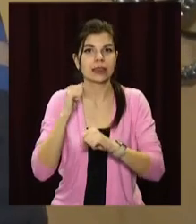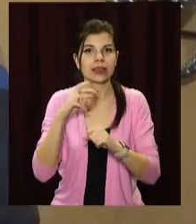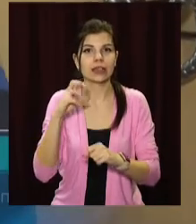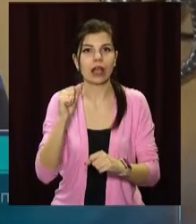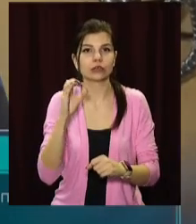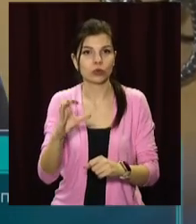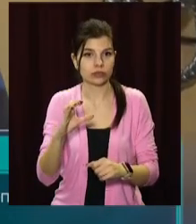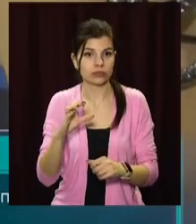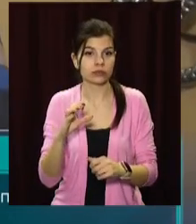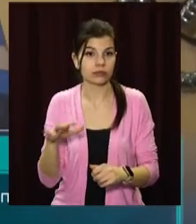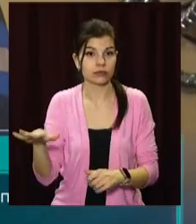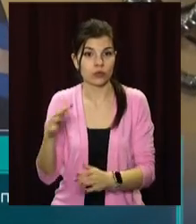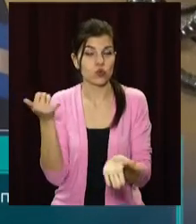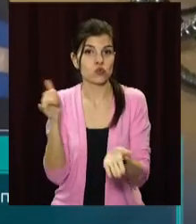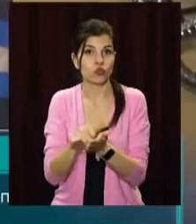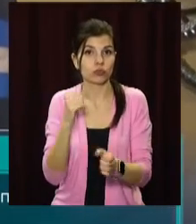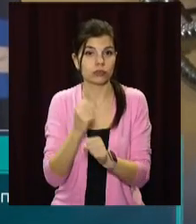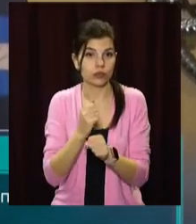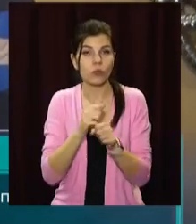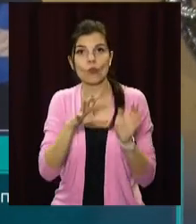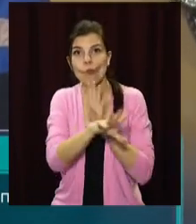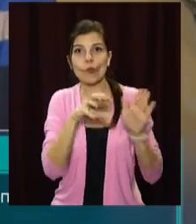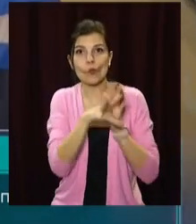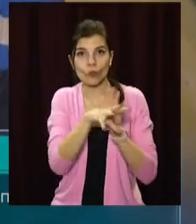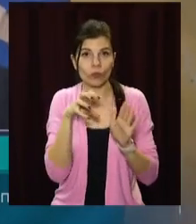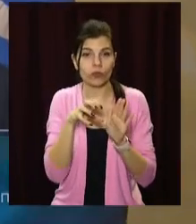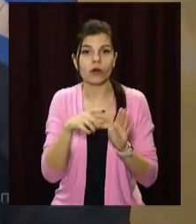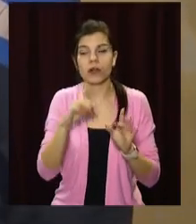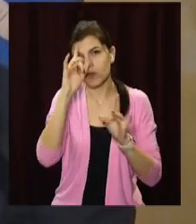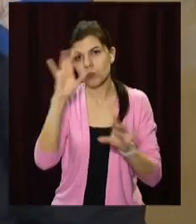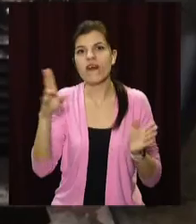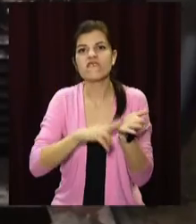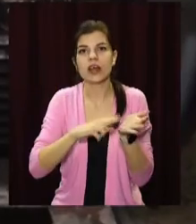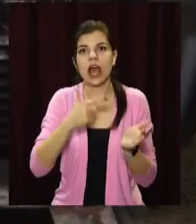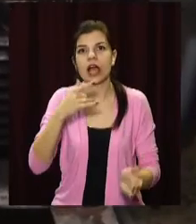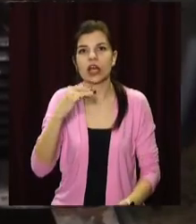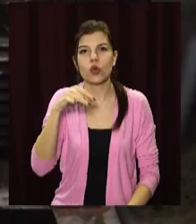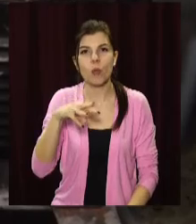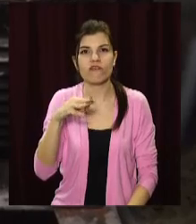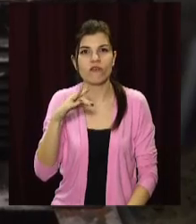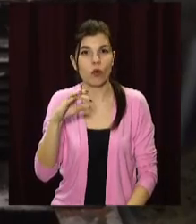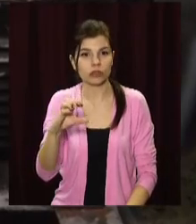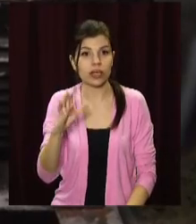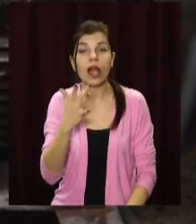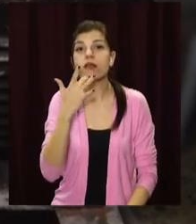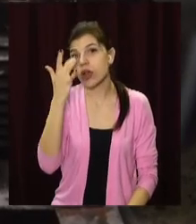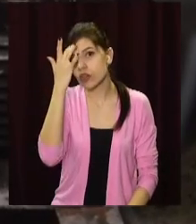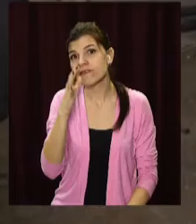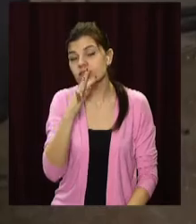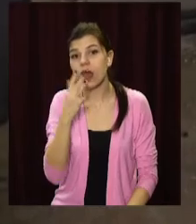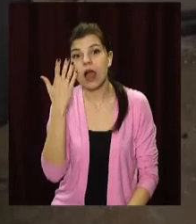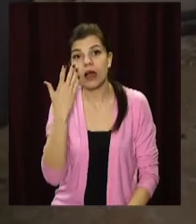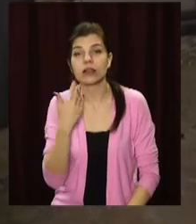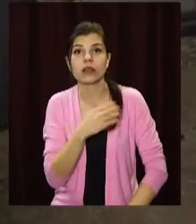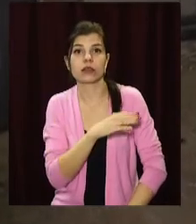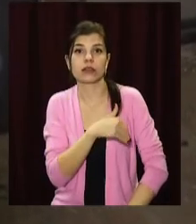Встановлена насосна підкачувальна станція відомої фірми «Грюмфос». яка в літній час, коли